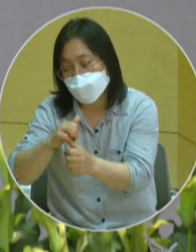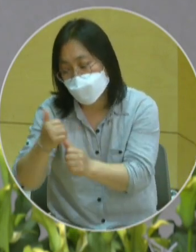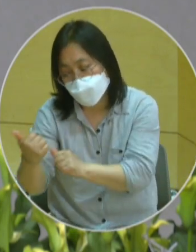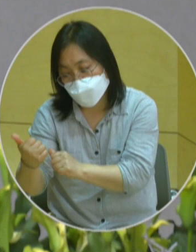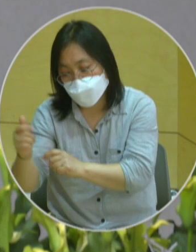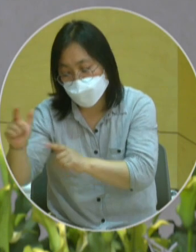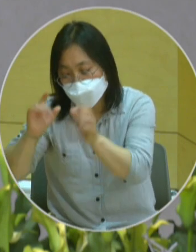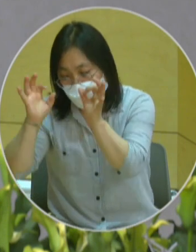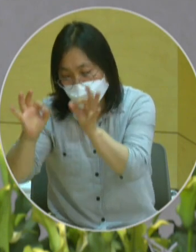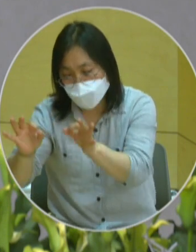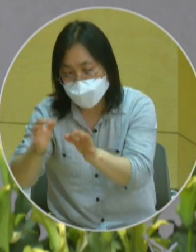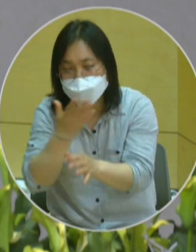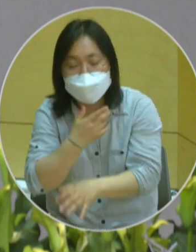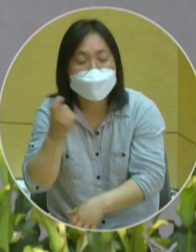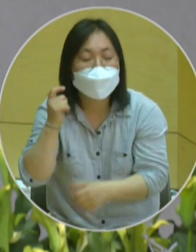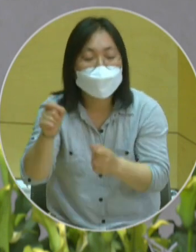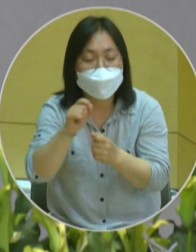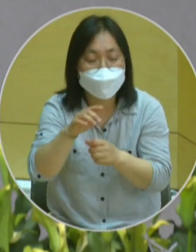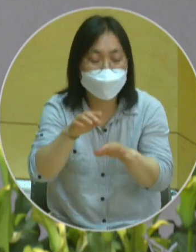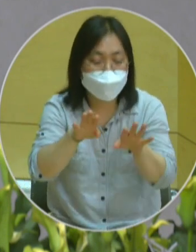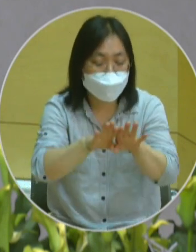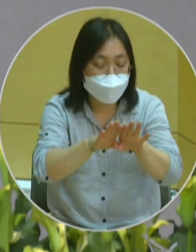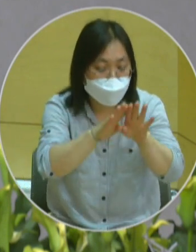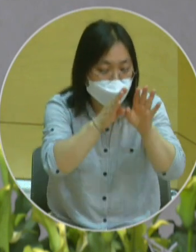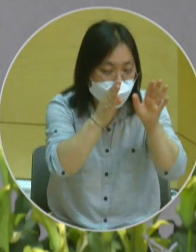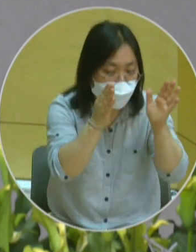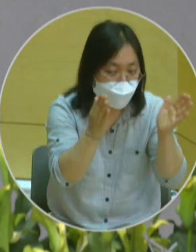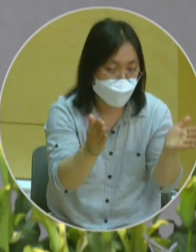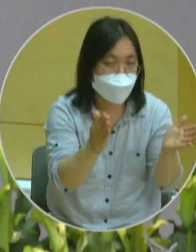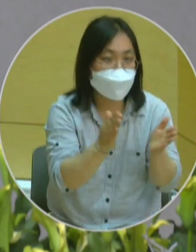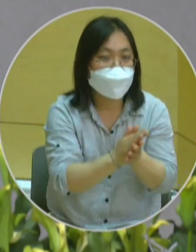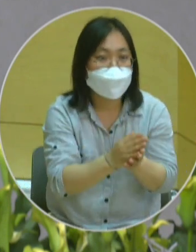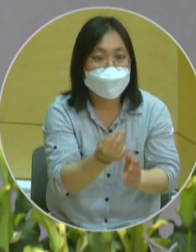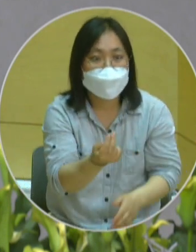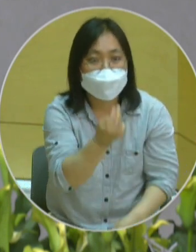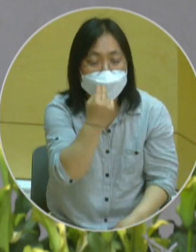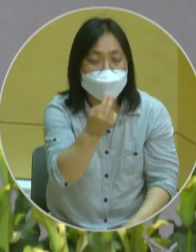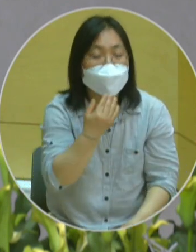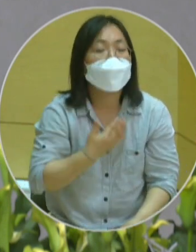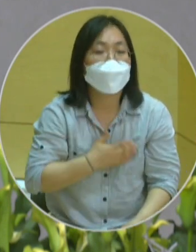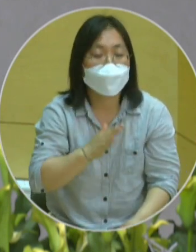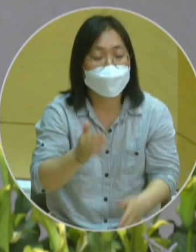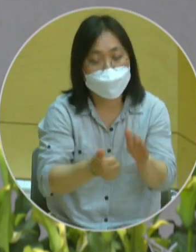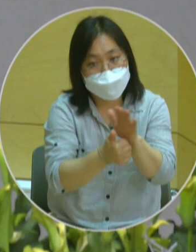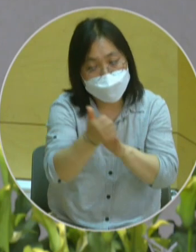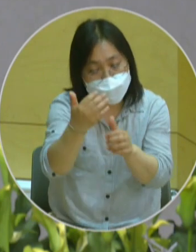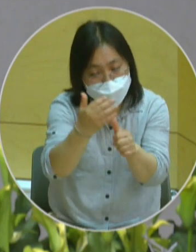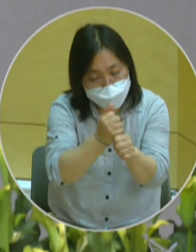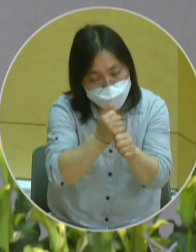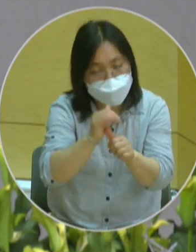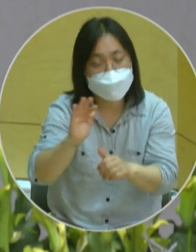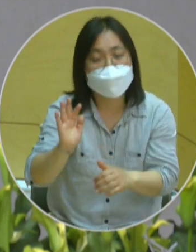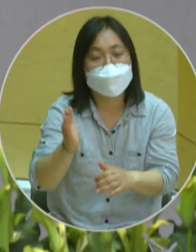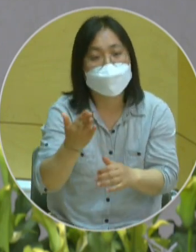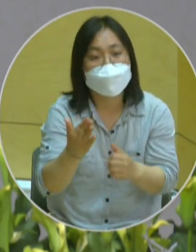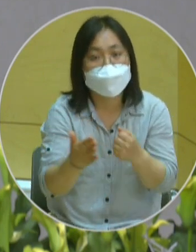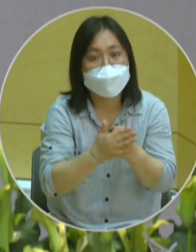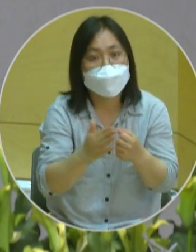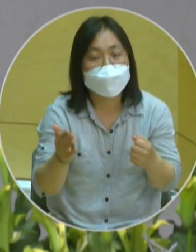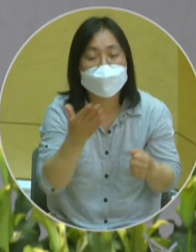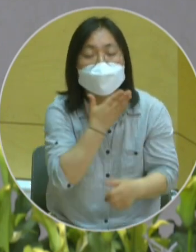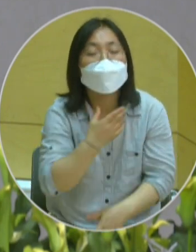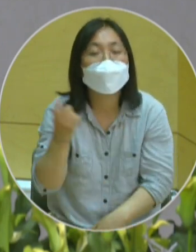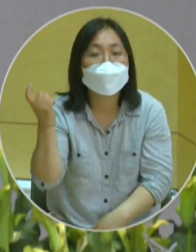것을 보면서 복음 앞에 다시 마음을 열게 된 겁니다. 생명을 알게 됐고 소망을 붙들게 된 겁니다. 그래서 이